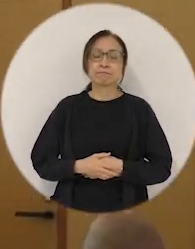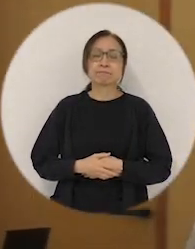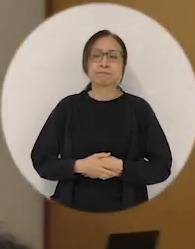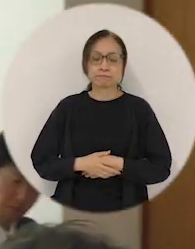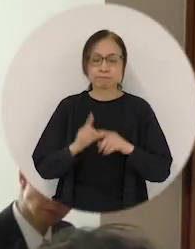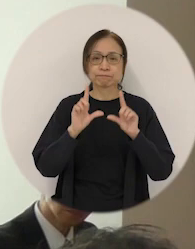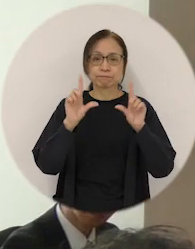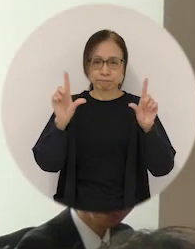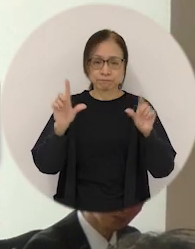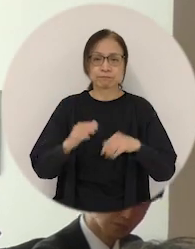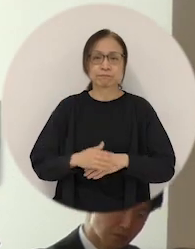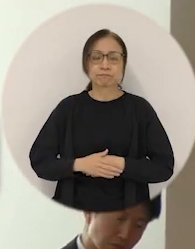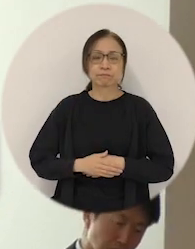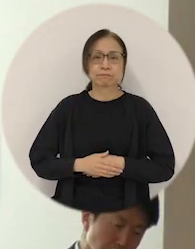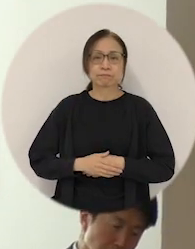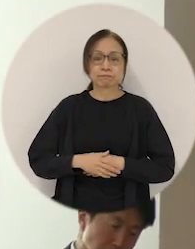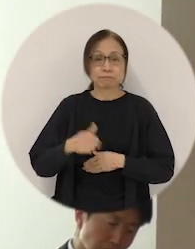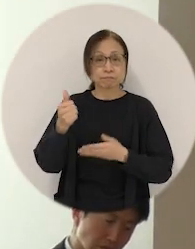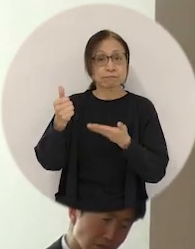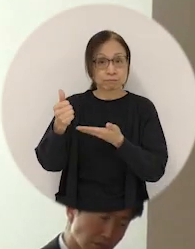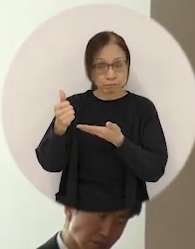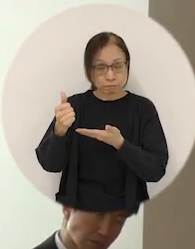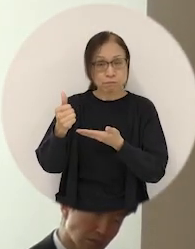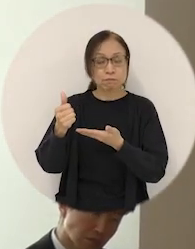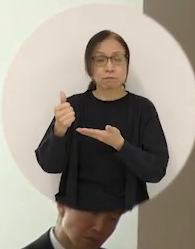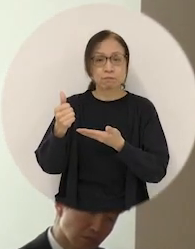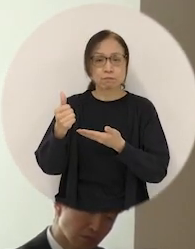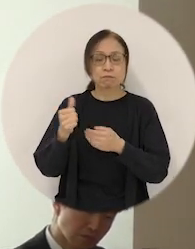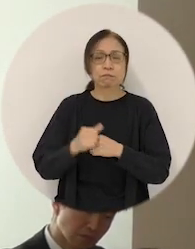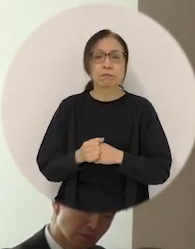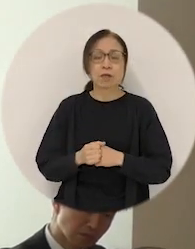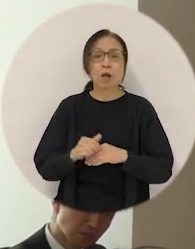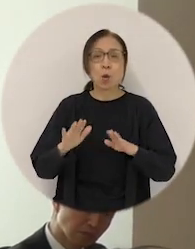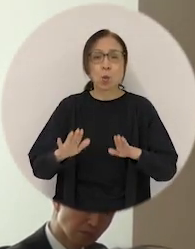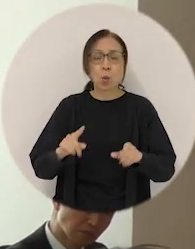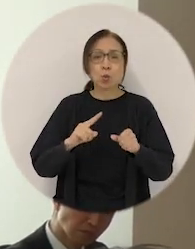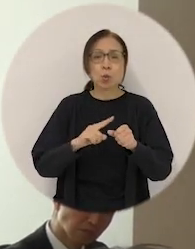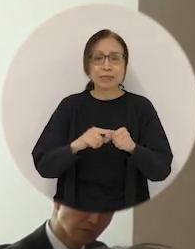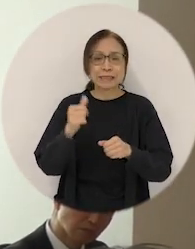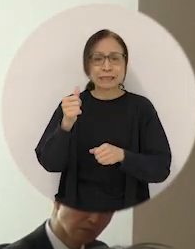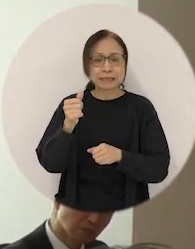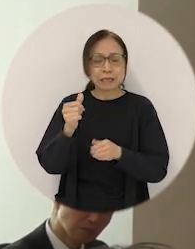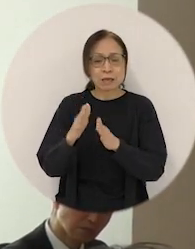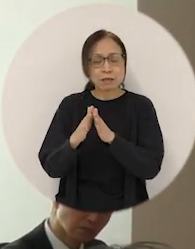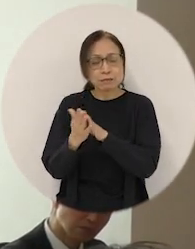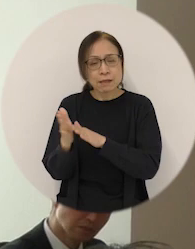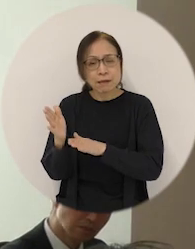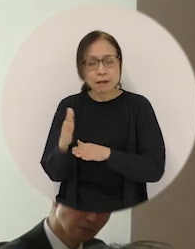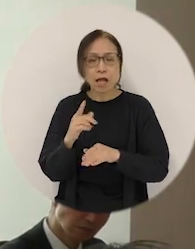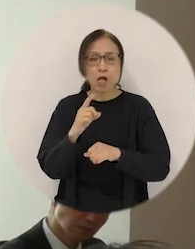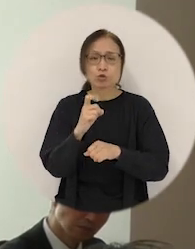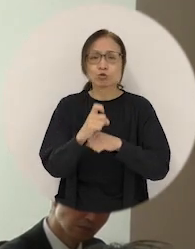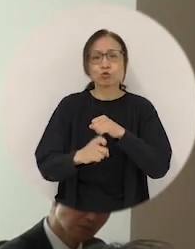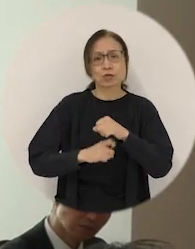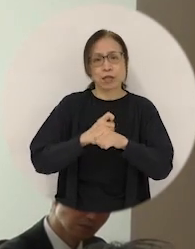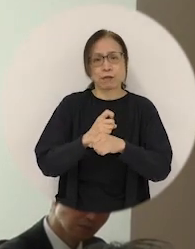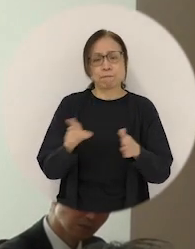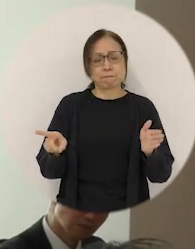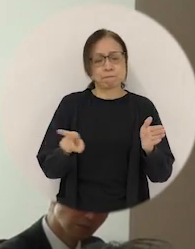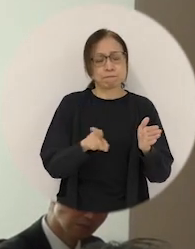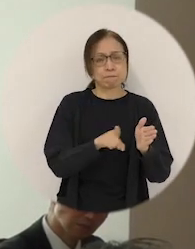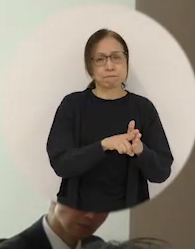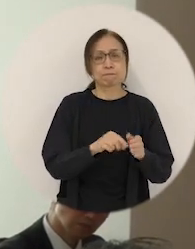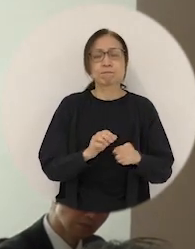五十嵐治郎さんの回顧展につきましては、今年が没後10年になるということですので、